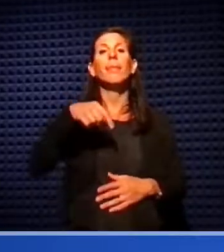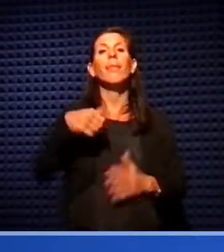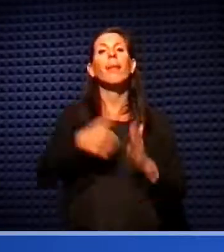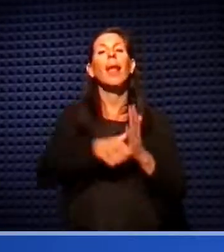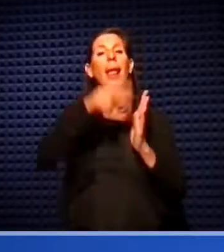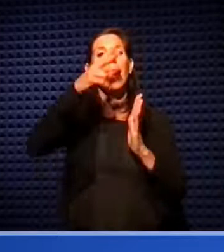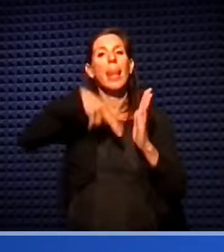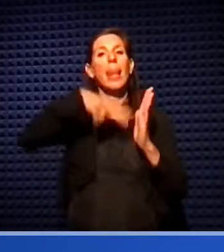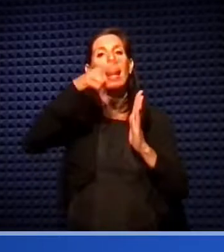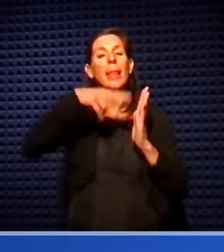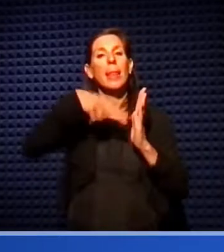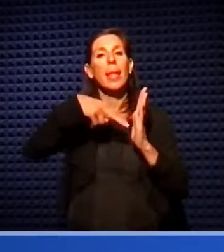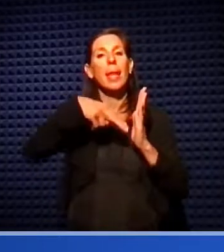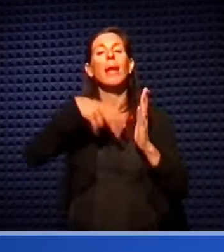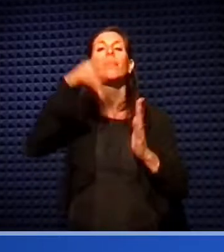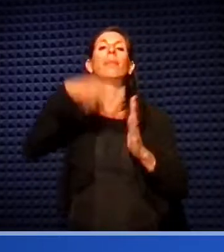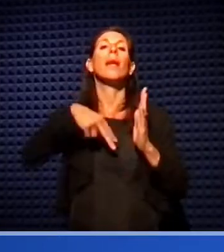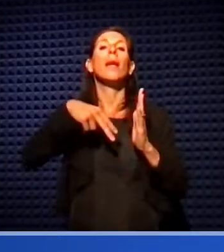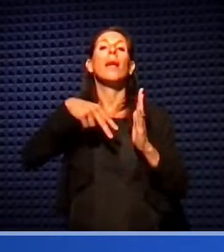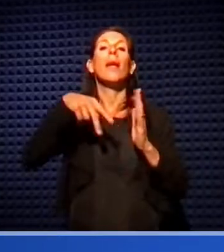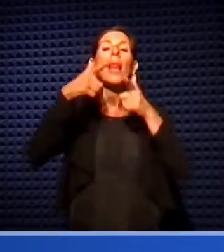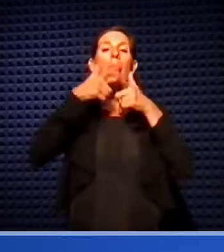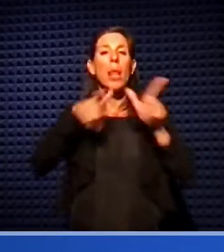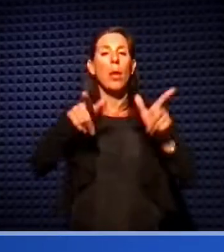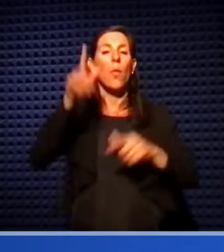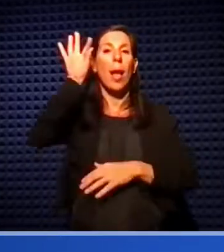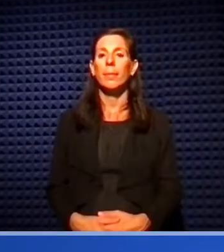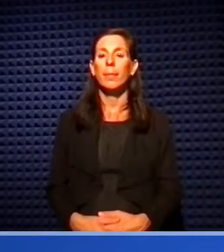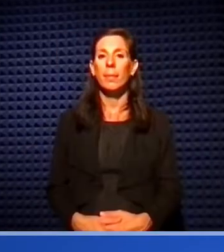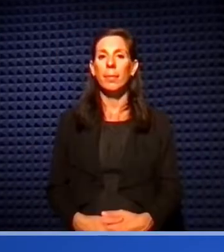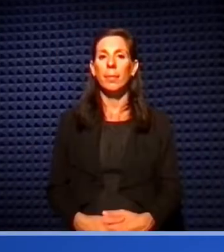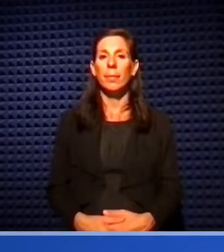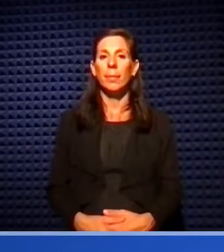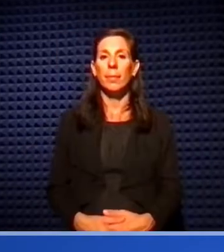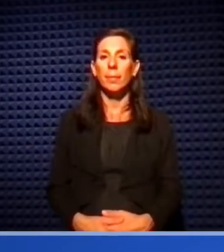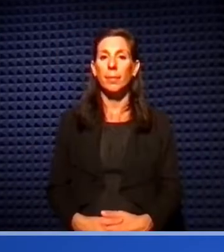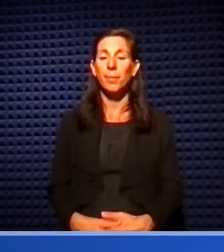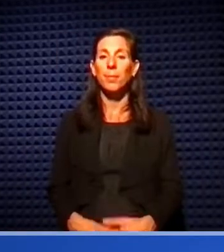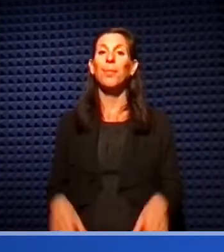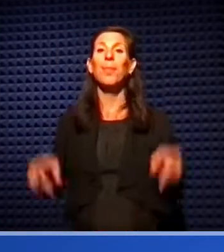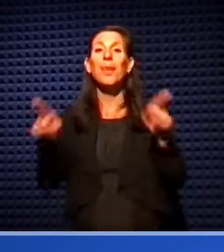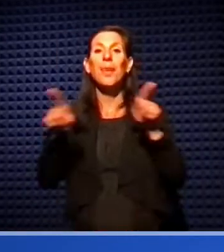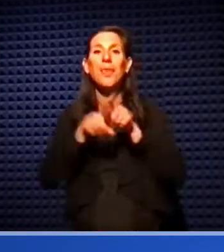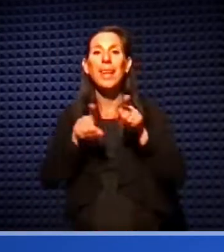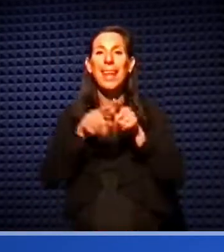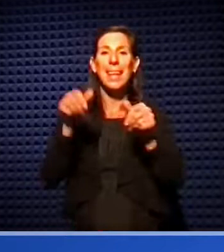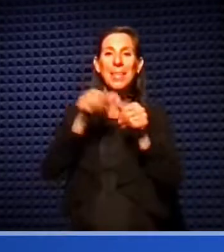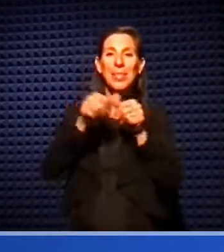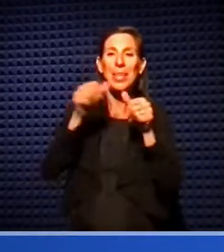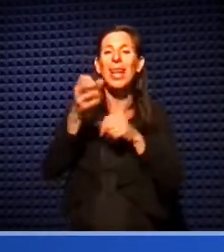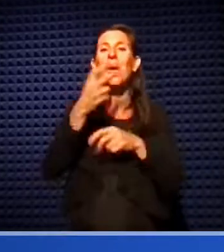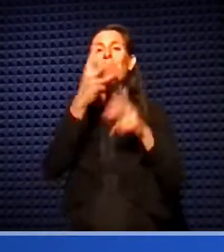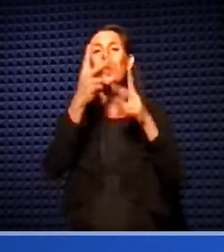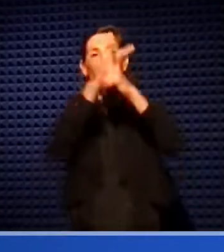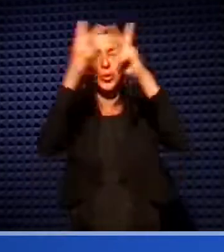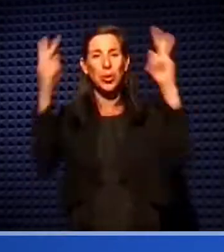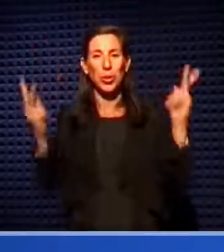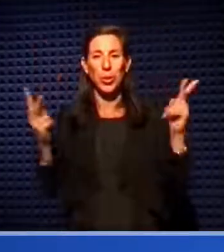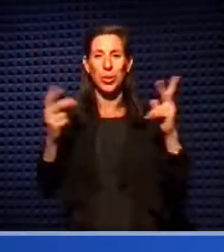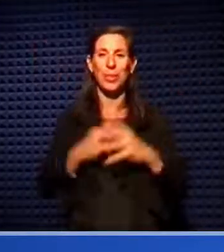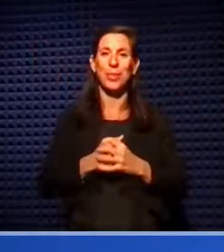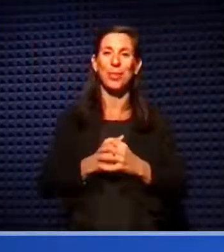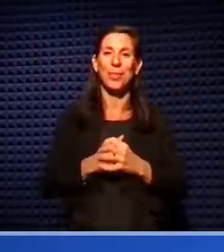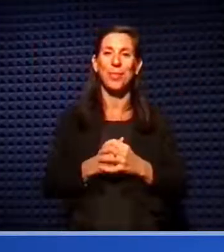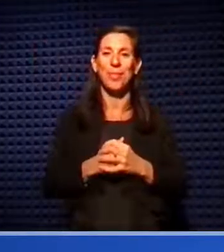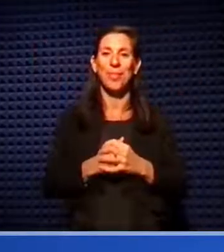ብቐንዲ ቋንቋታት ኤውሮጳ ምስተነበ ነዚ ስዕብ ትምህርቲ ቅሪቦም ፍረተሊ ሶለለ ቦንጆርኖ